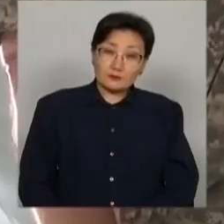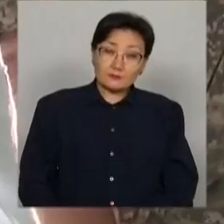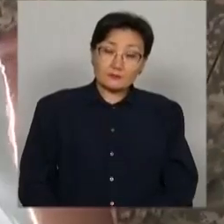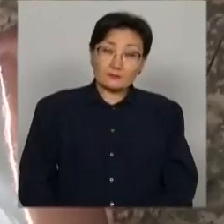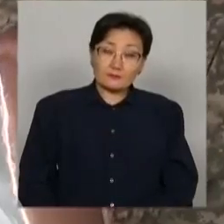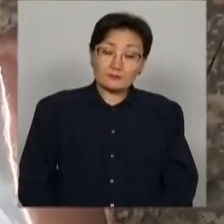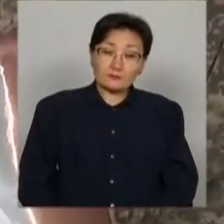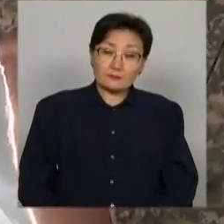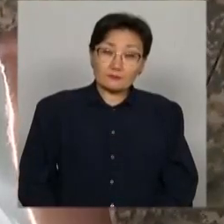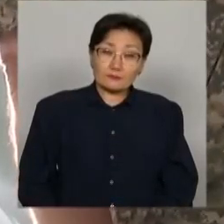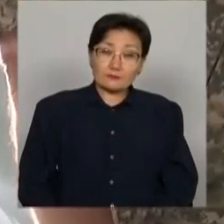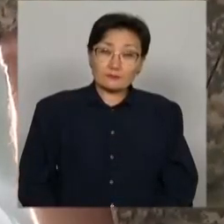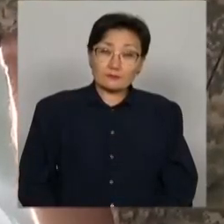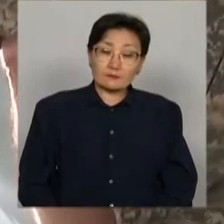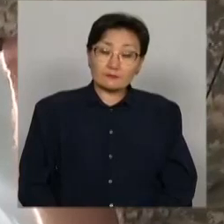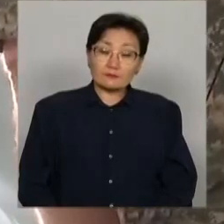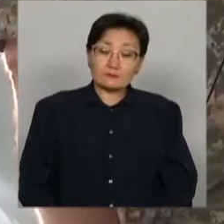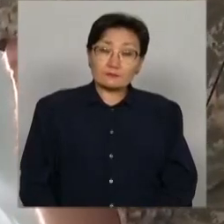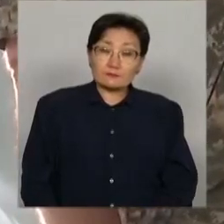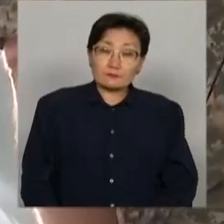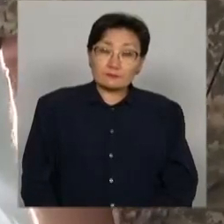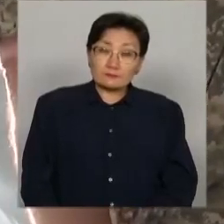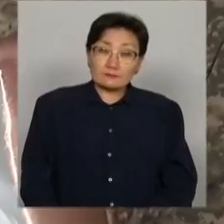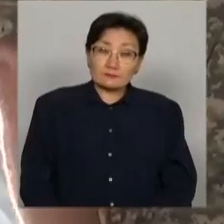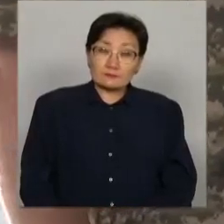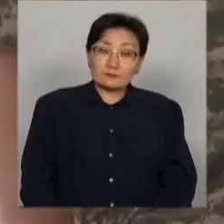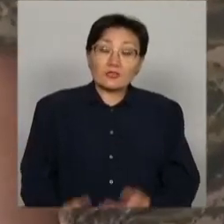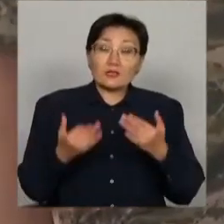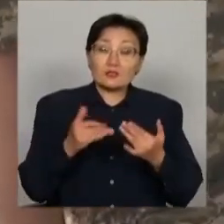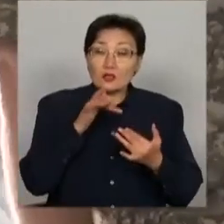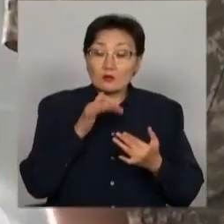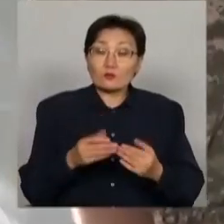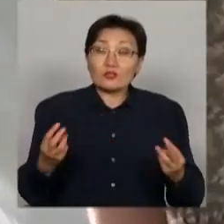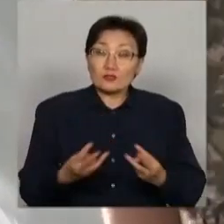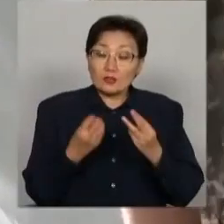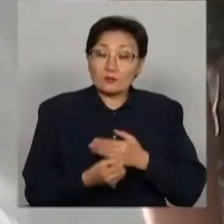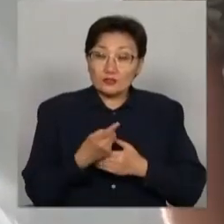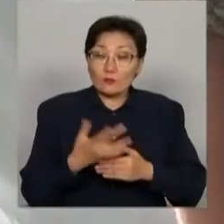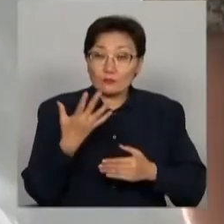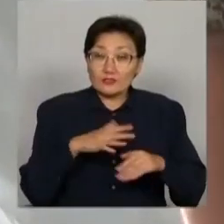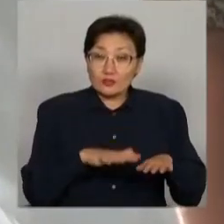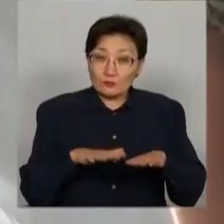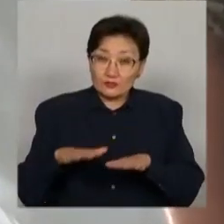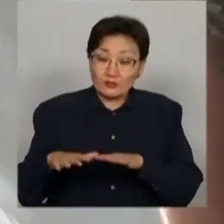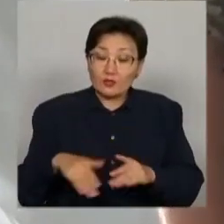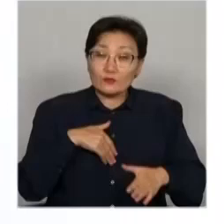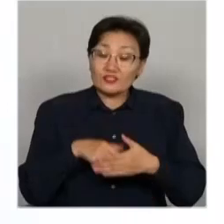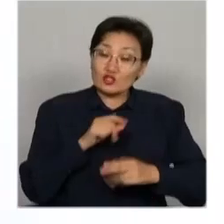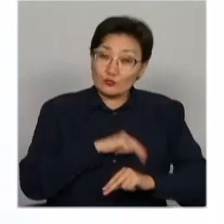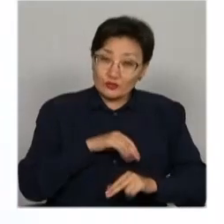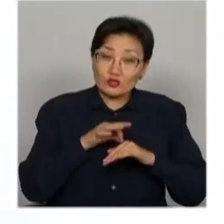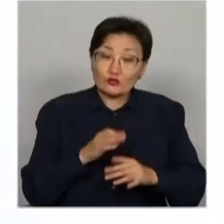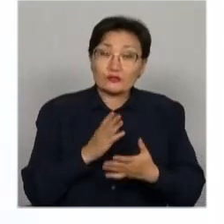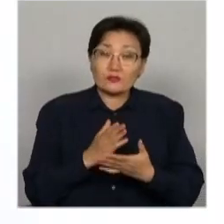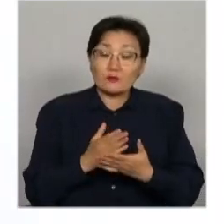На данное время идет активная работа на 5 участках. Қазіргі уақытта өрт болған аумақтағы 5 учаскеде белсенді жұмыс